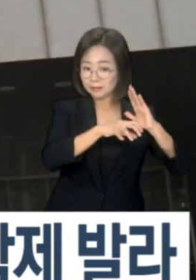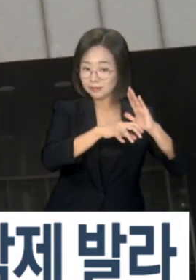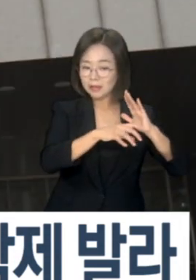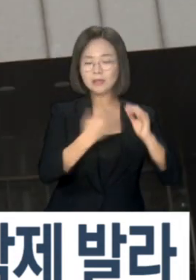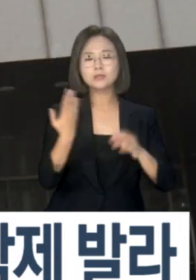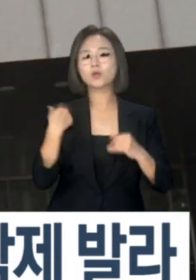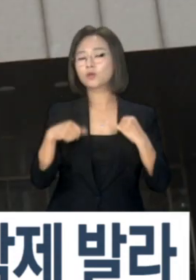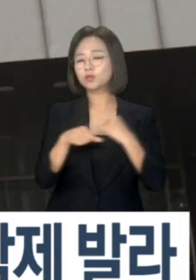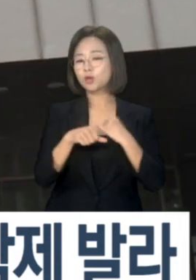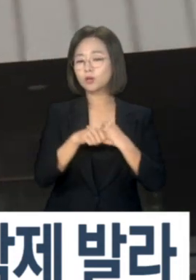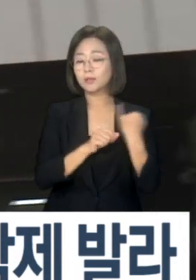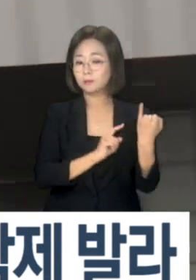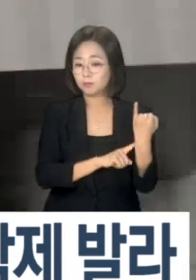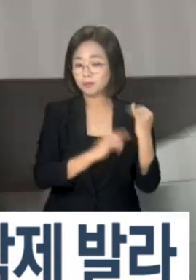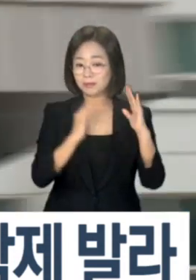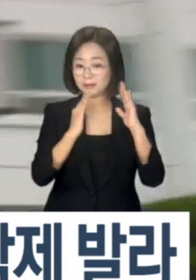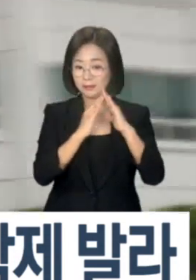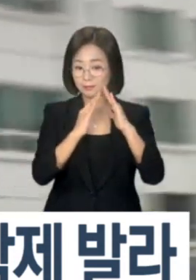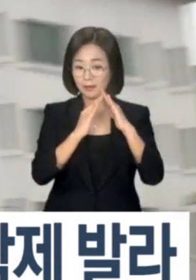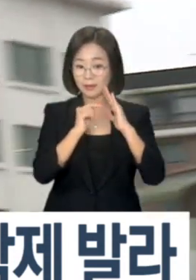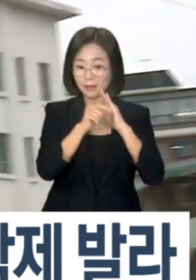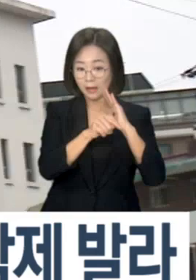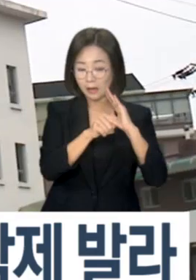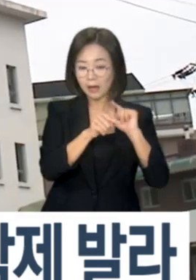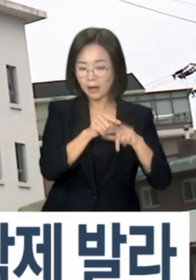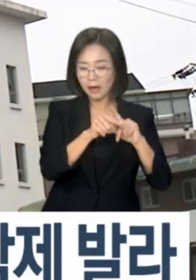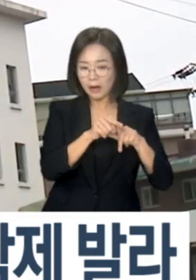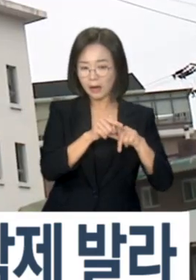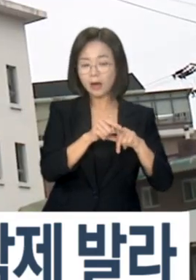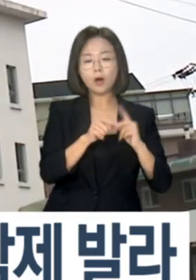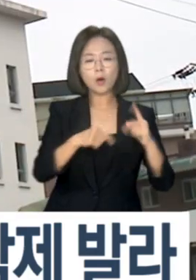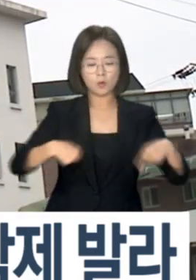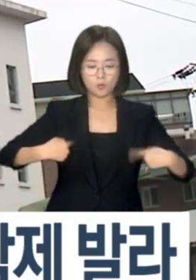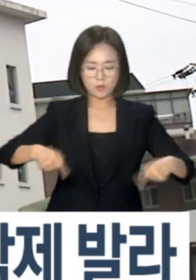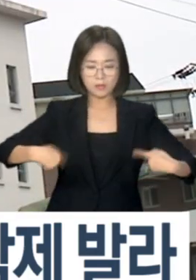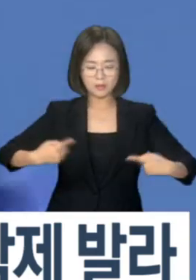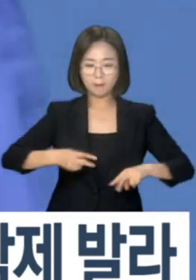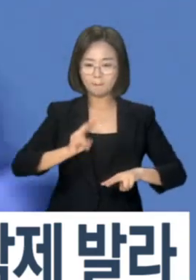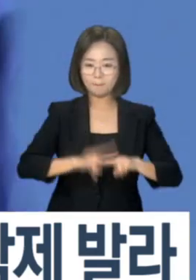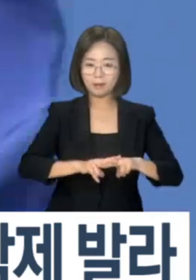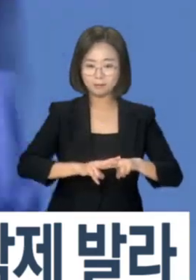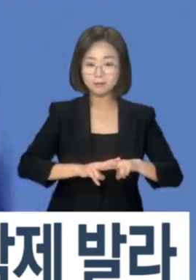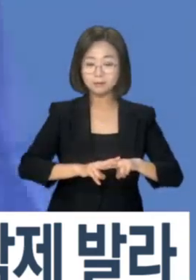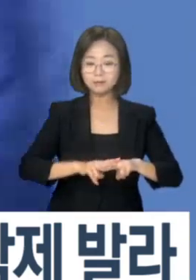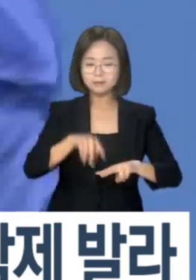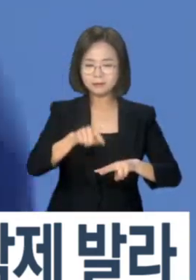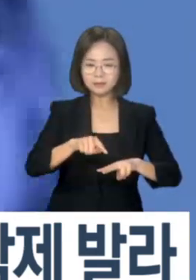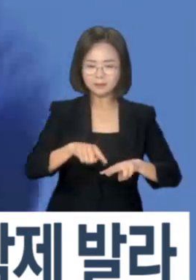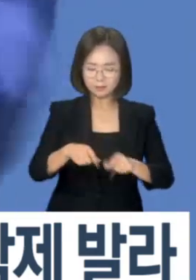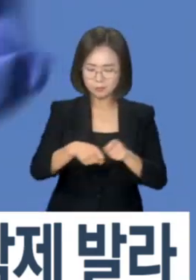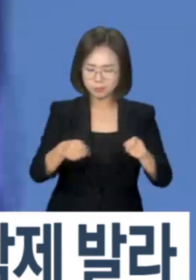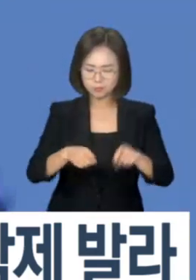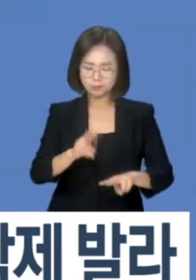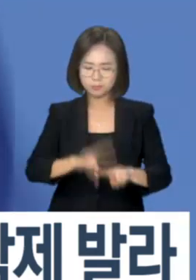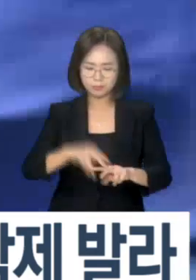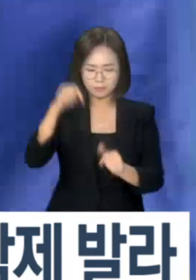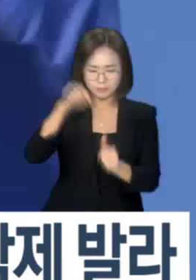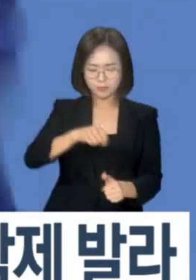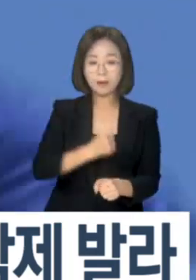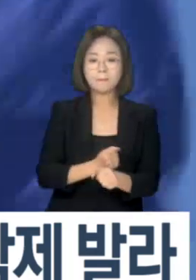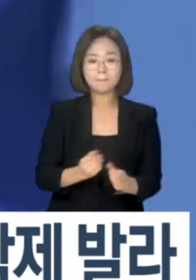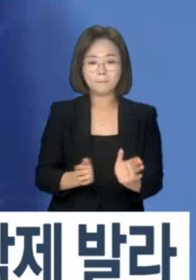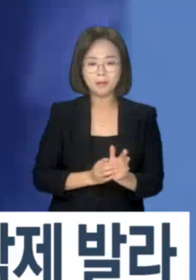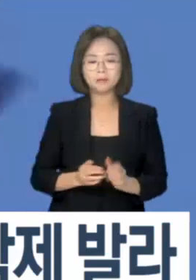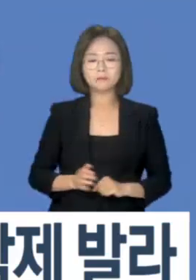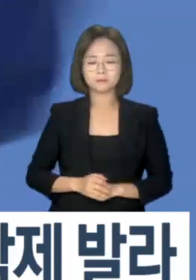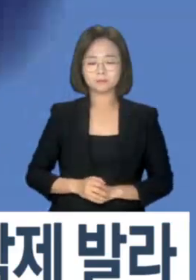전연인 70대 BC 집에 찾아가 BC 전동 휠체어 방석에 강력 접착제를 뿌려 됐습니다